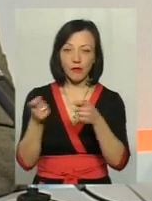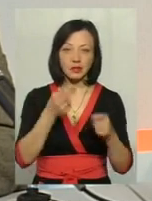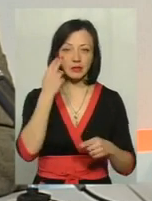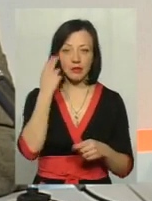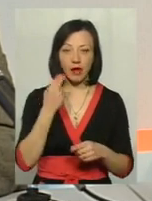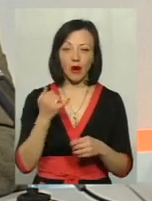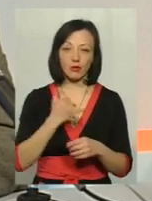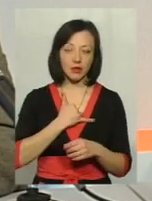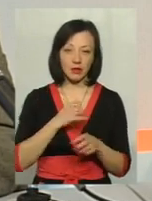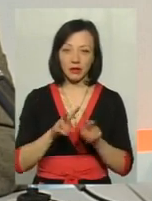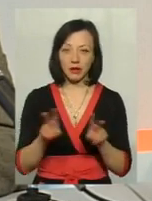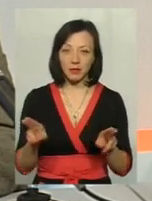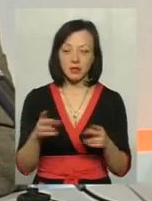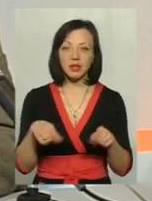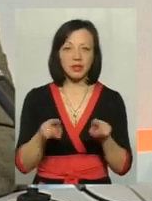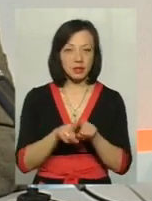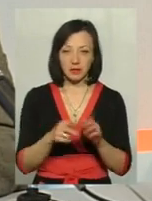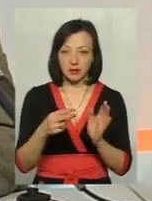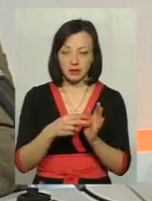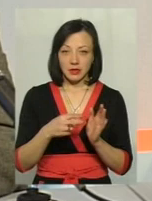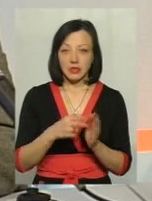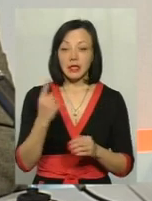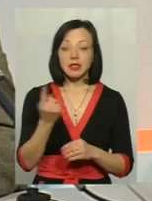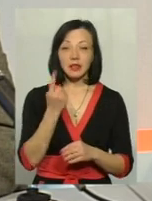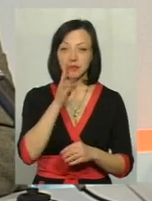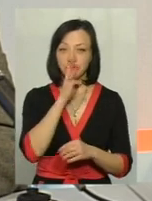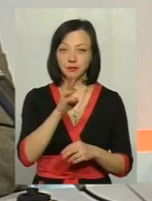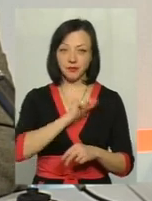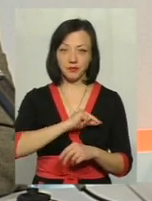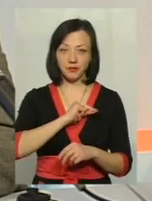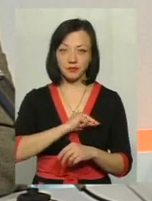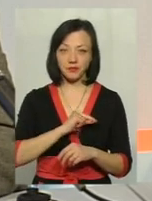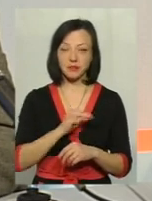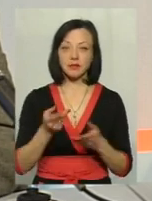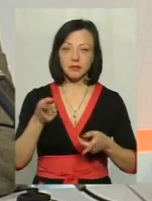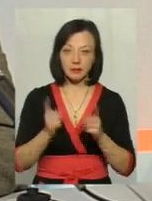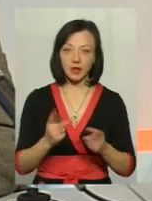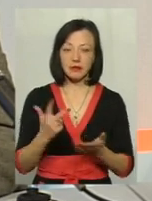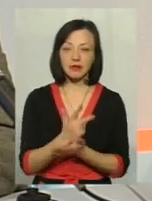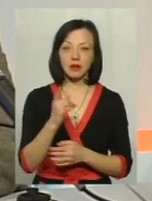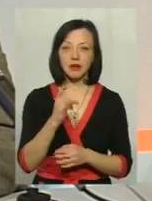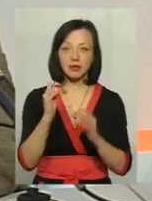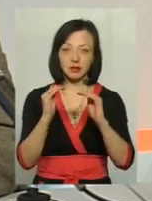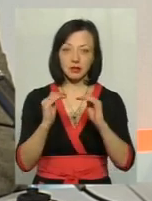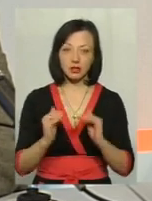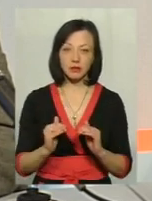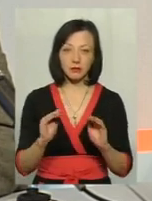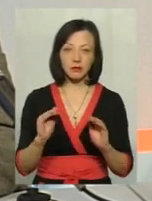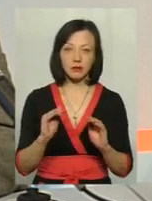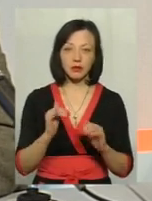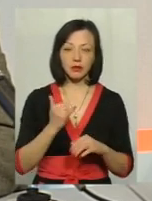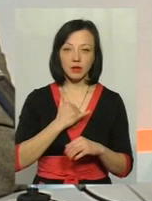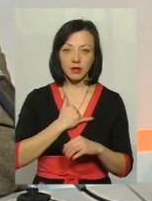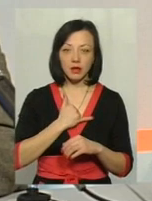там, як і в нас, і вони такі самі ціні. Єдина це зарплата працівників, яка там дійсно в 3 рази нижча мінімальна, у нас